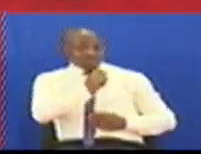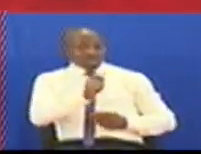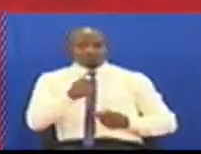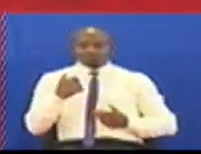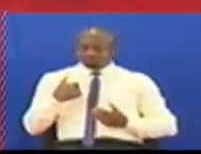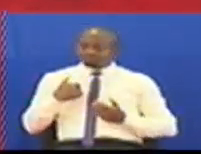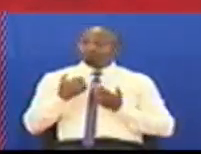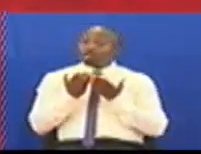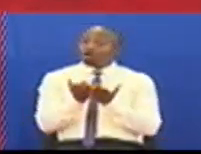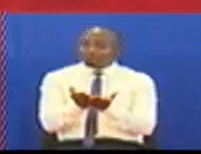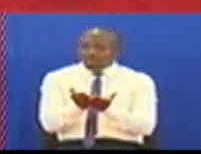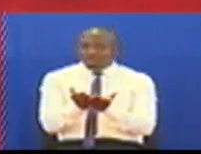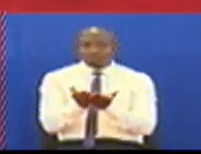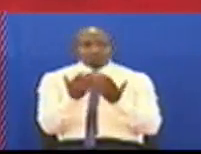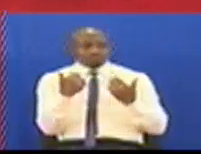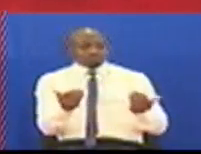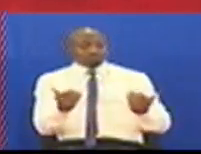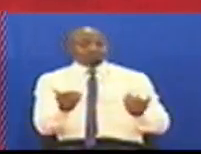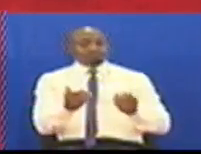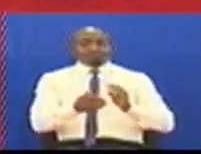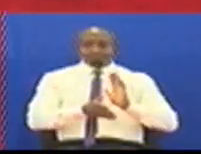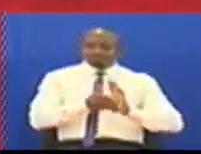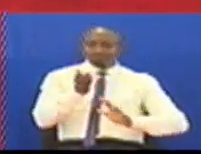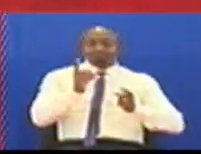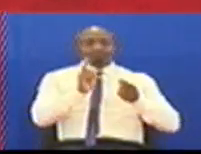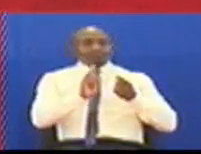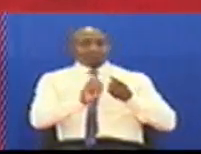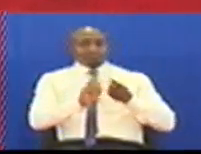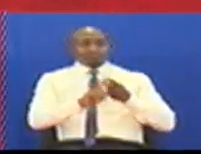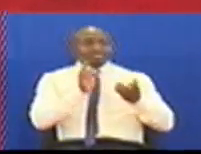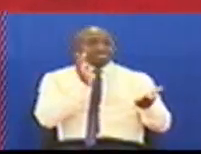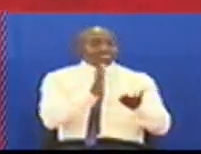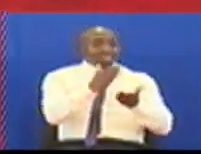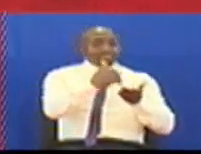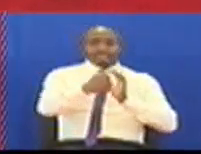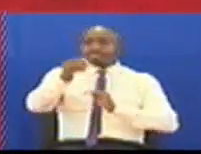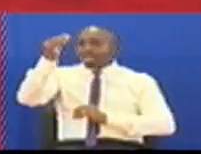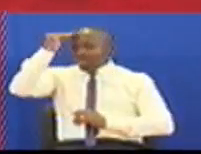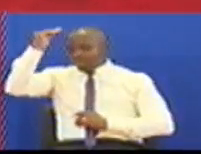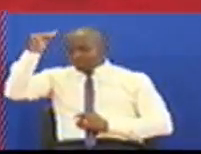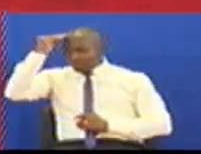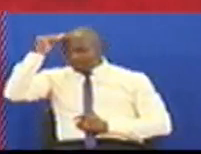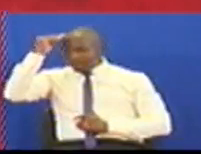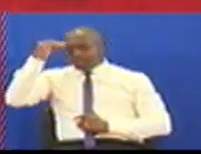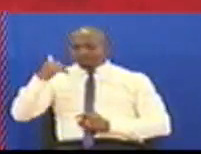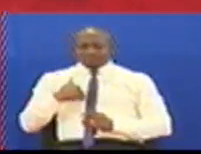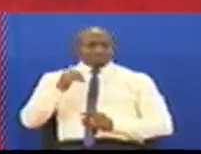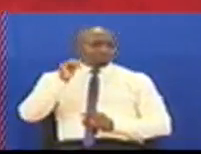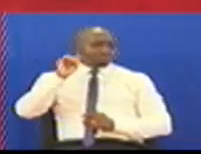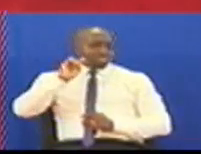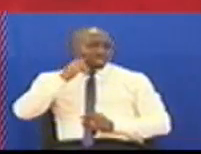naomba niingie katika sekta ya elimu. Nilikuwa najaribu